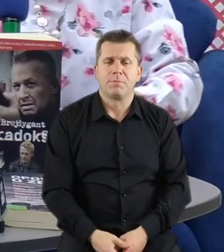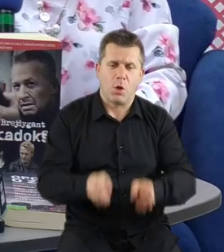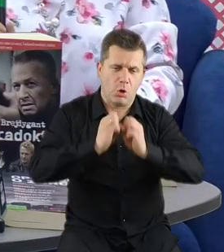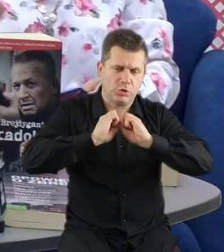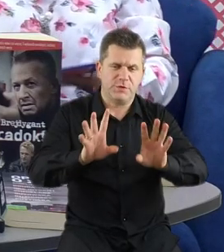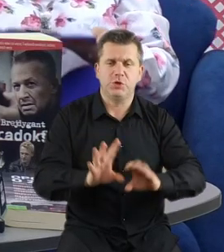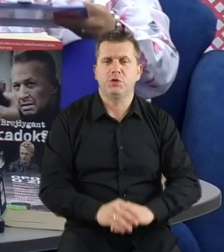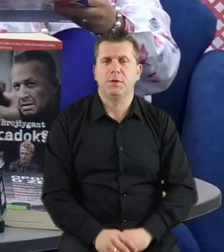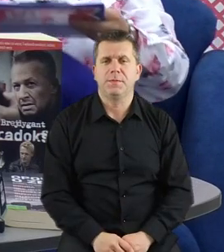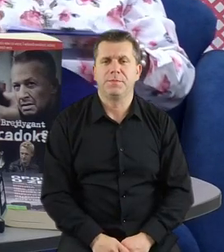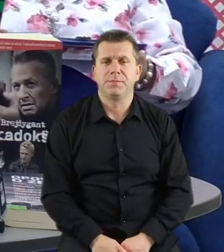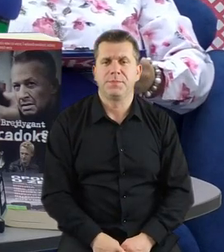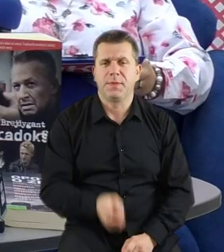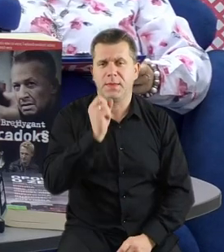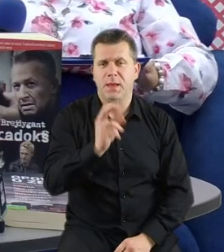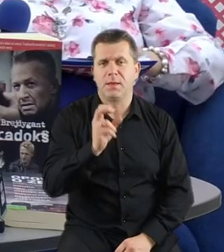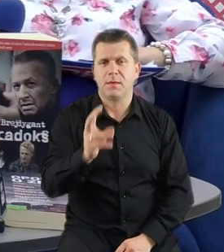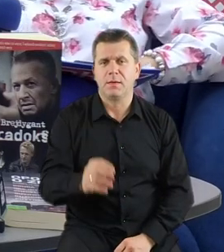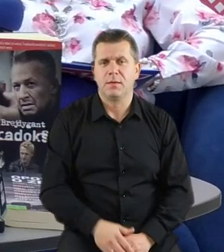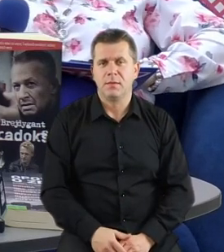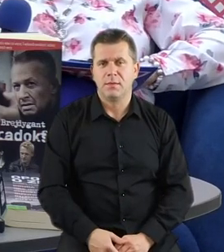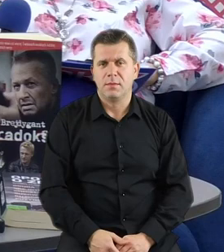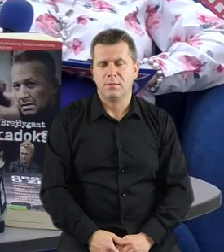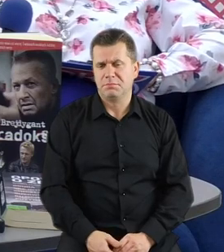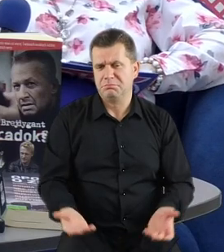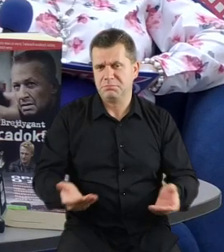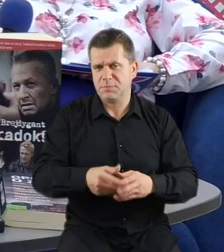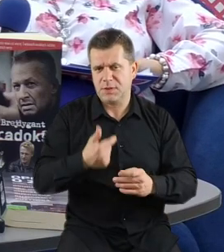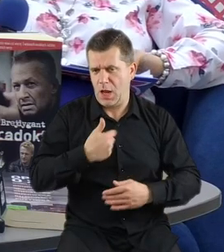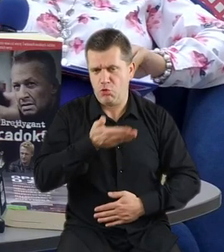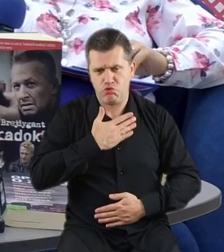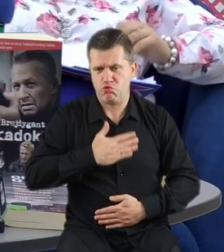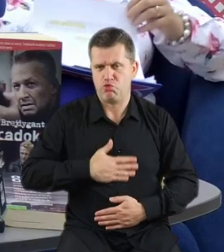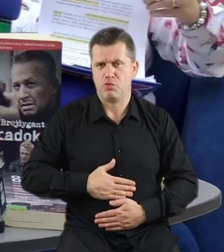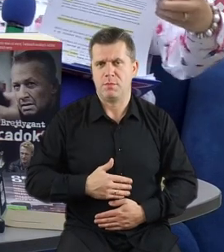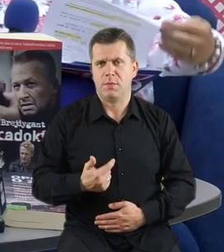oczywiście, że tak. Zresztą nie wiem, dlaczego tak zdeprecjonowałem go, bo ja